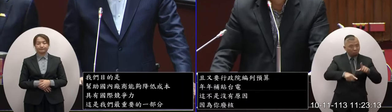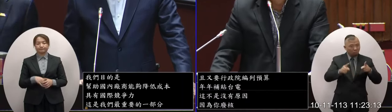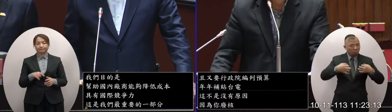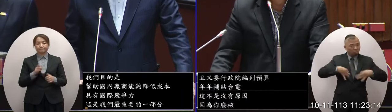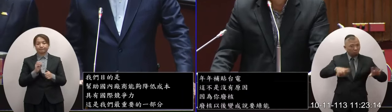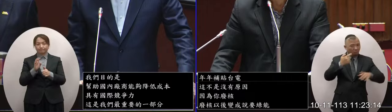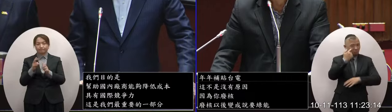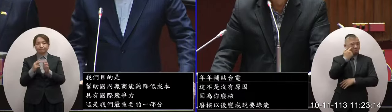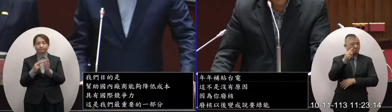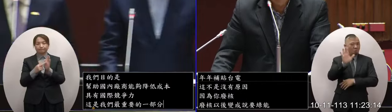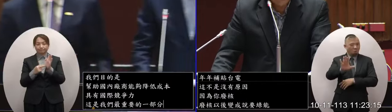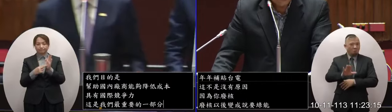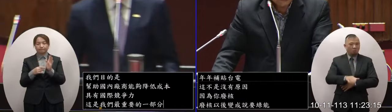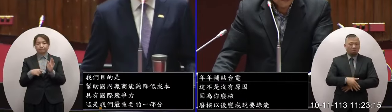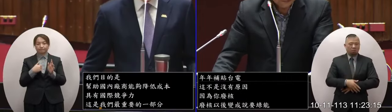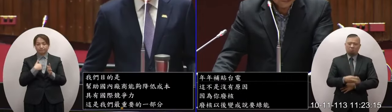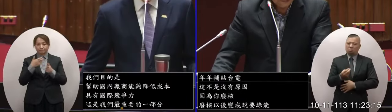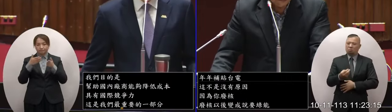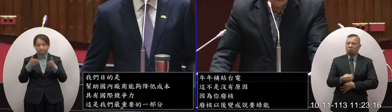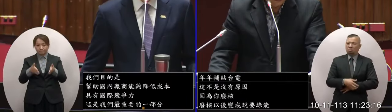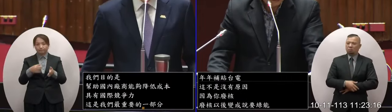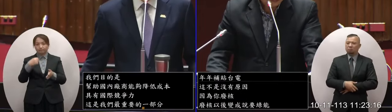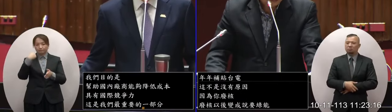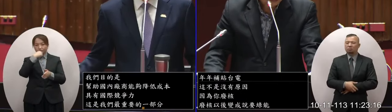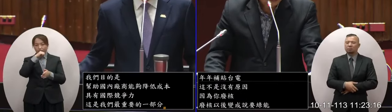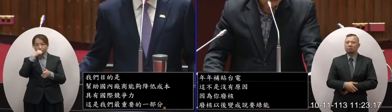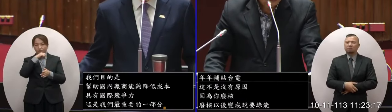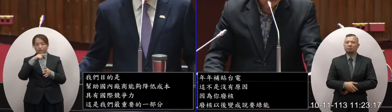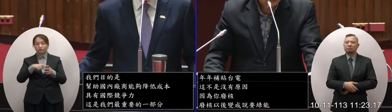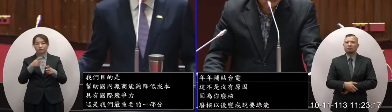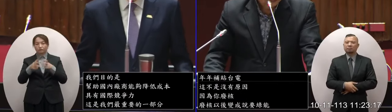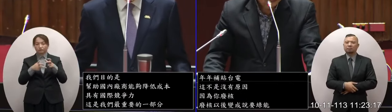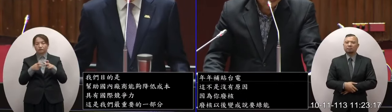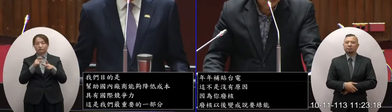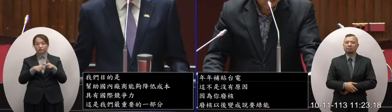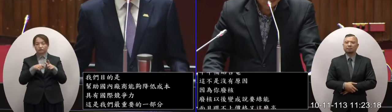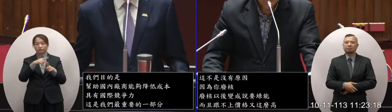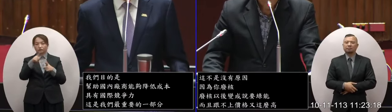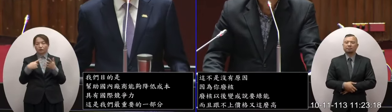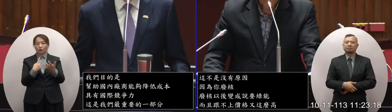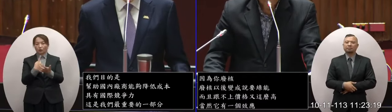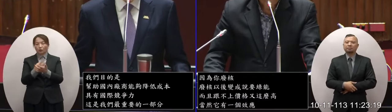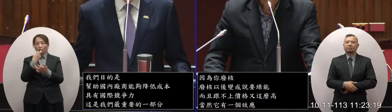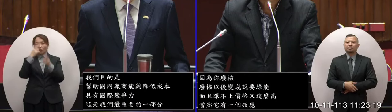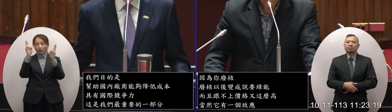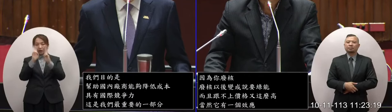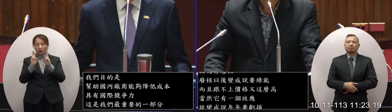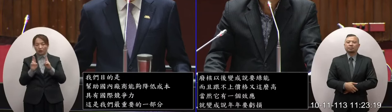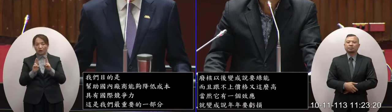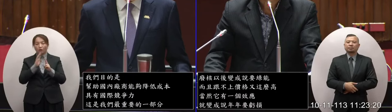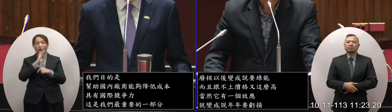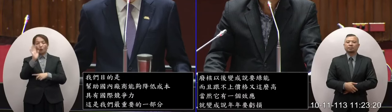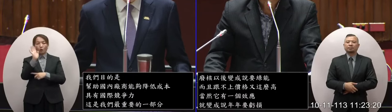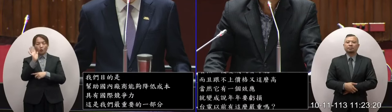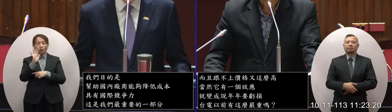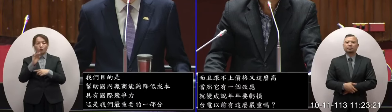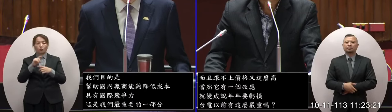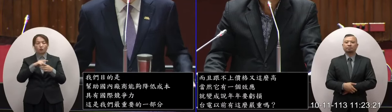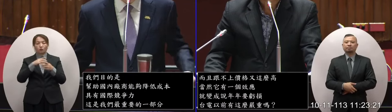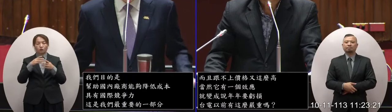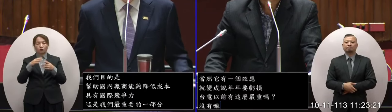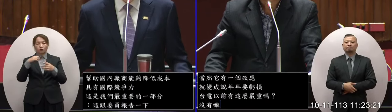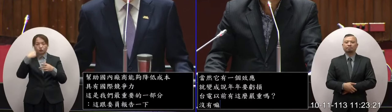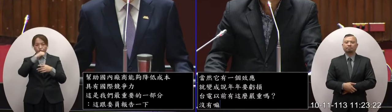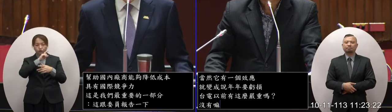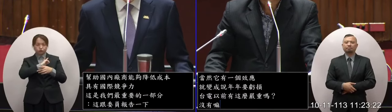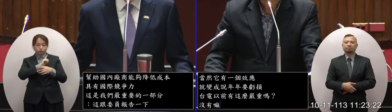个跟委员报告一下，我们也要针对国产化的问题，对国内参与这个绿能发电、风机发电的整个国产内